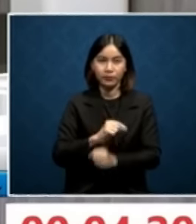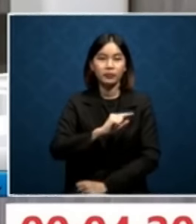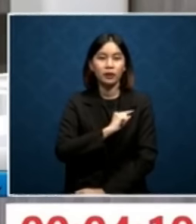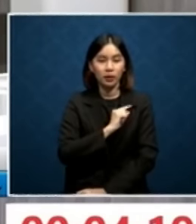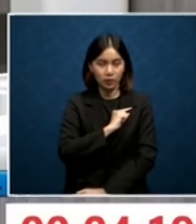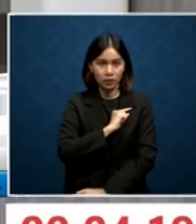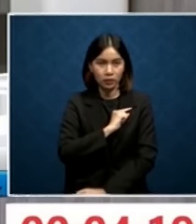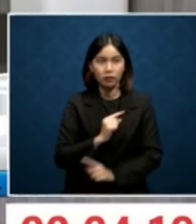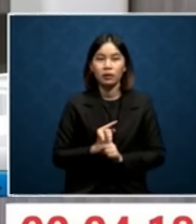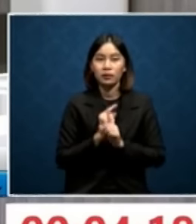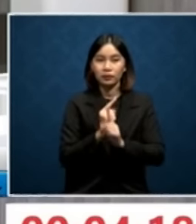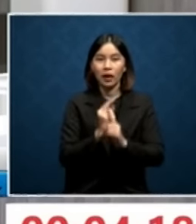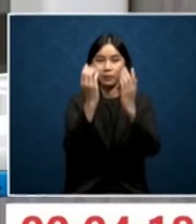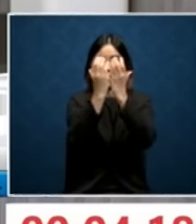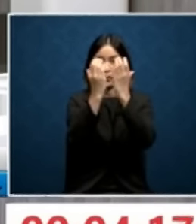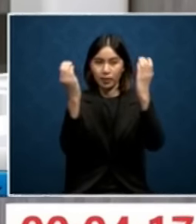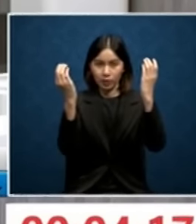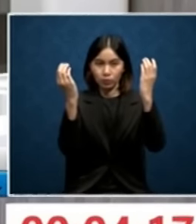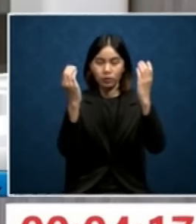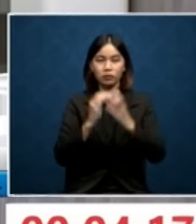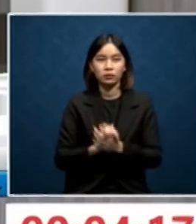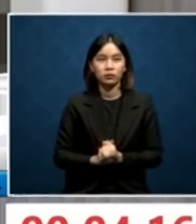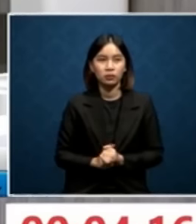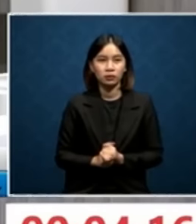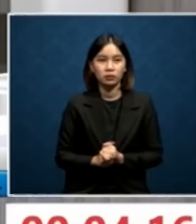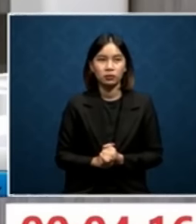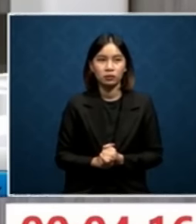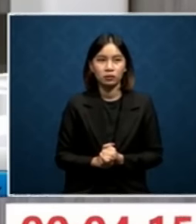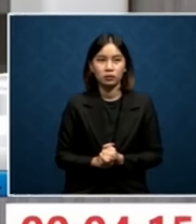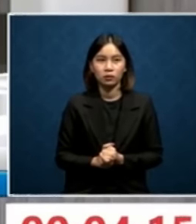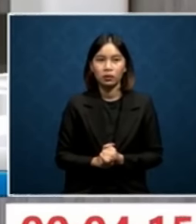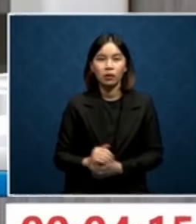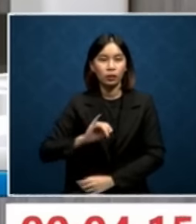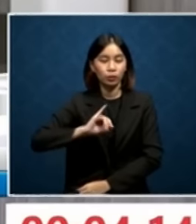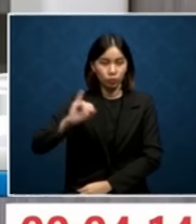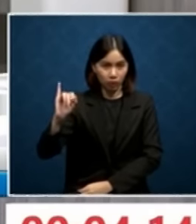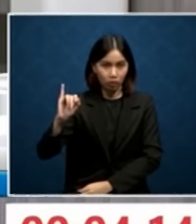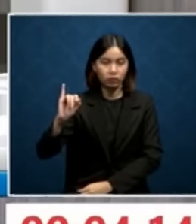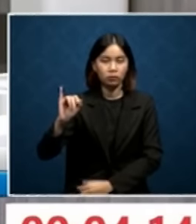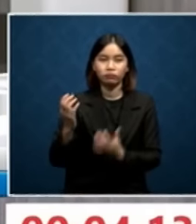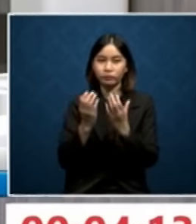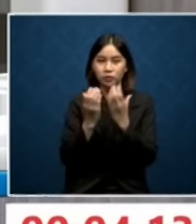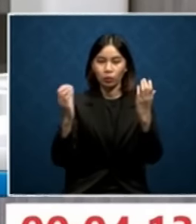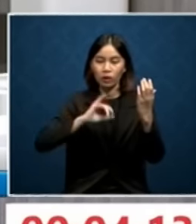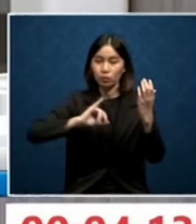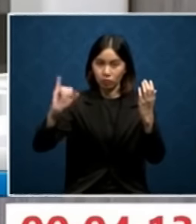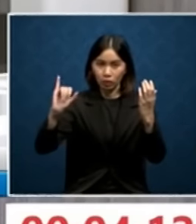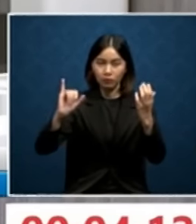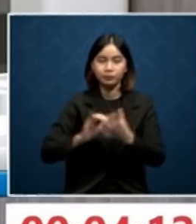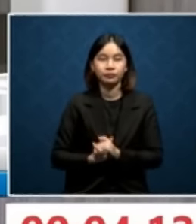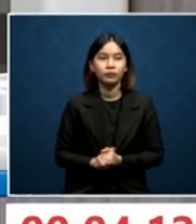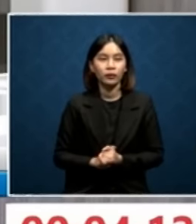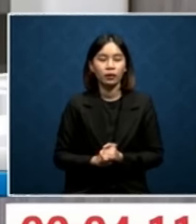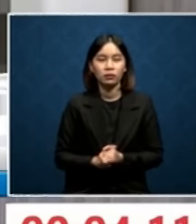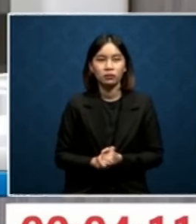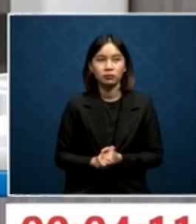บุคคลขึ้นมาเอ่อบริหารมาจัดการอีกวิธีคิดของคุณเป็นประชาธิปไตยหรือเปล่าทำไมไม่เปิด